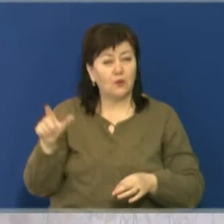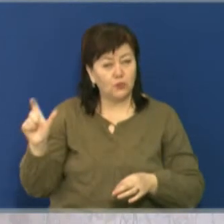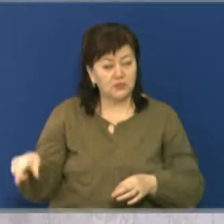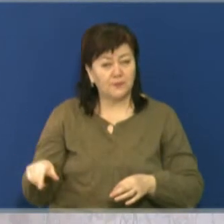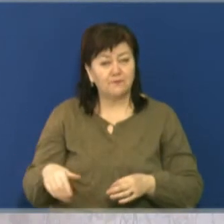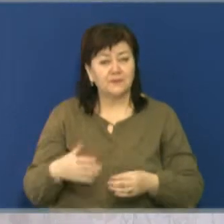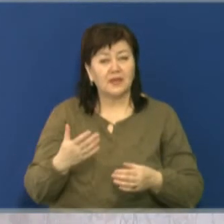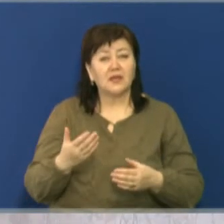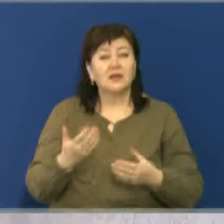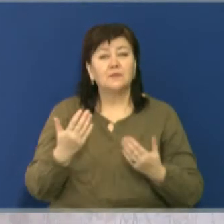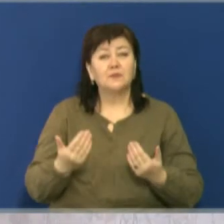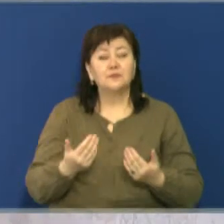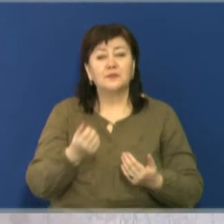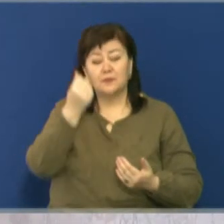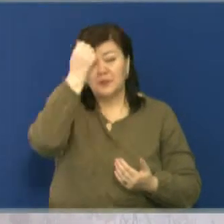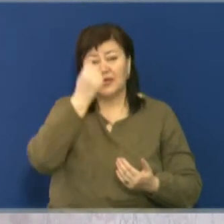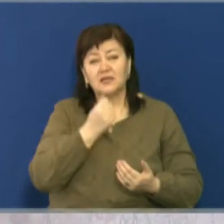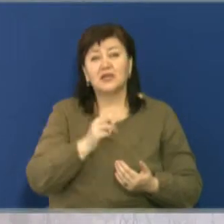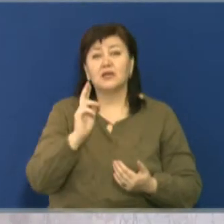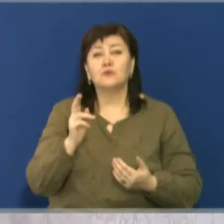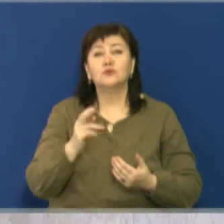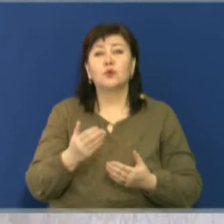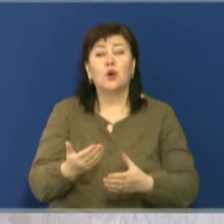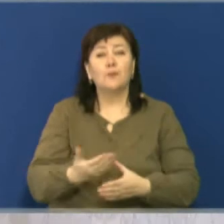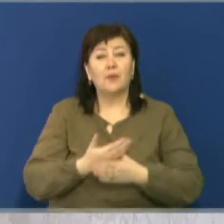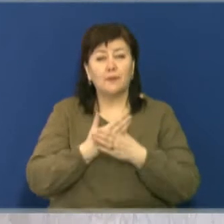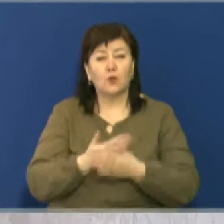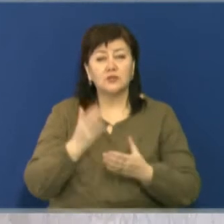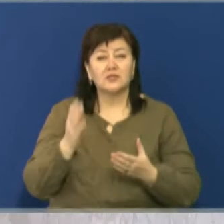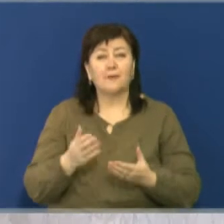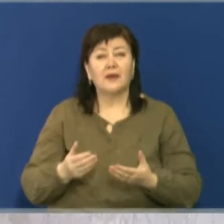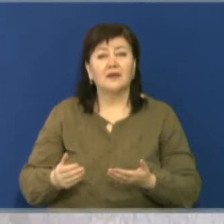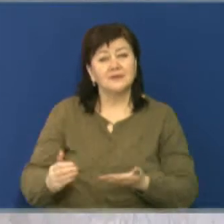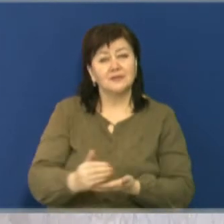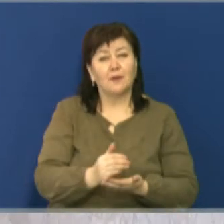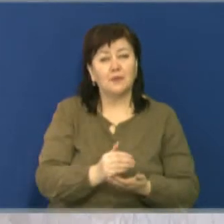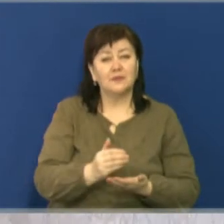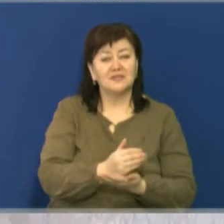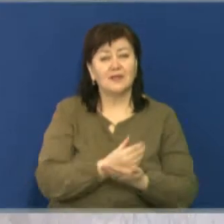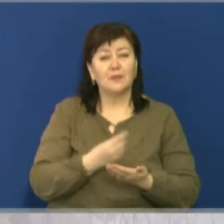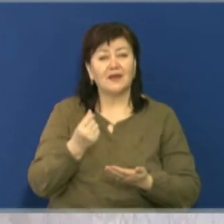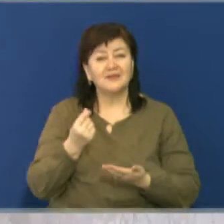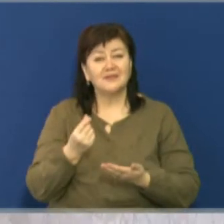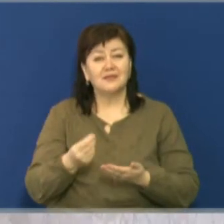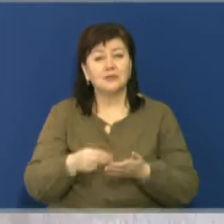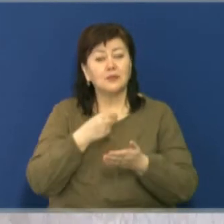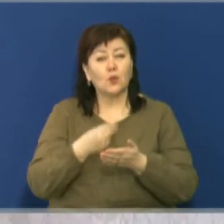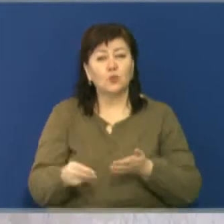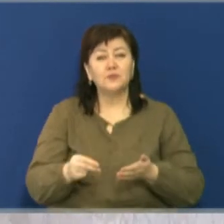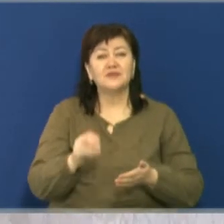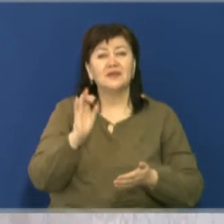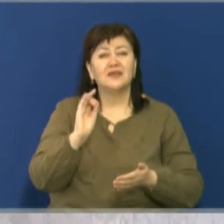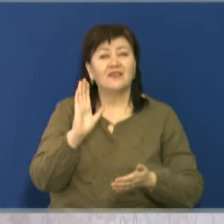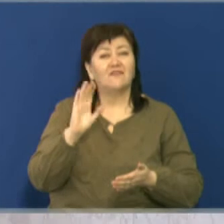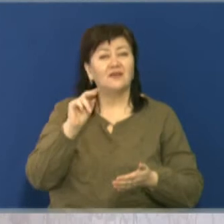бізге қол ұшын берген азаматтарға, жалпы семей халқына үлкен алғысымды білдіргім келеді. Өйткені бір жұдырықтай жұмылып,